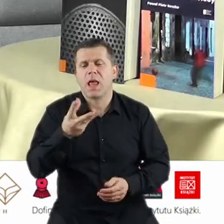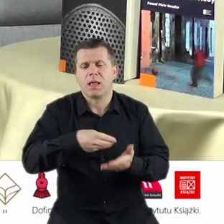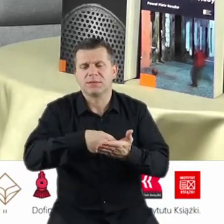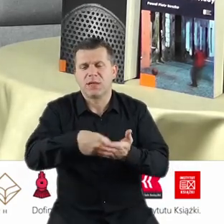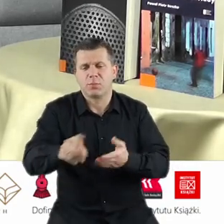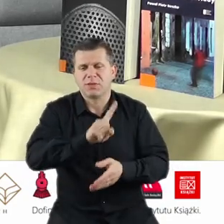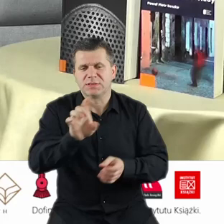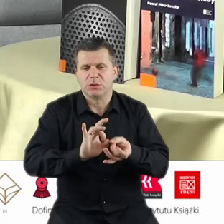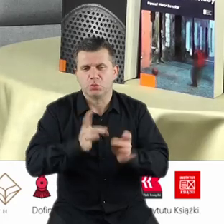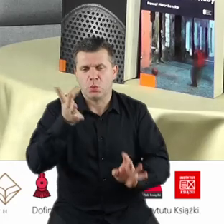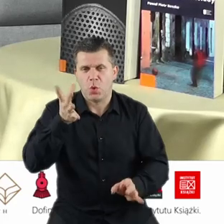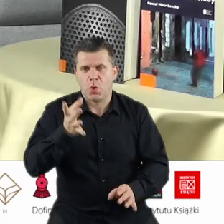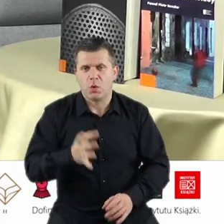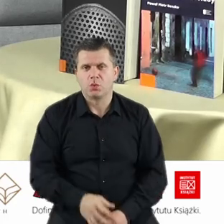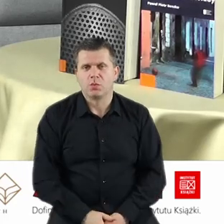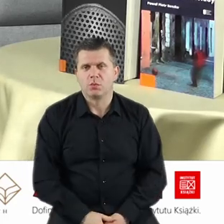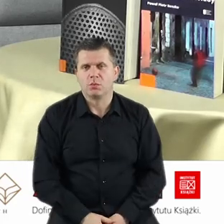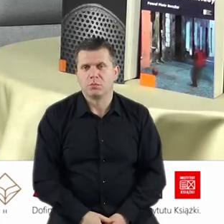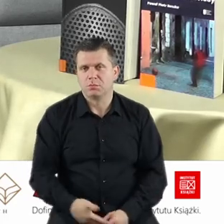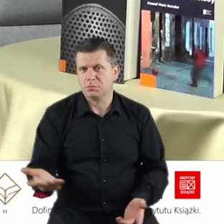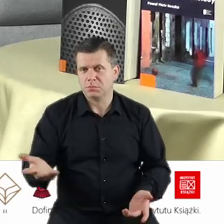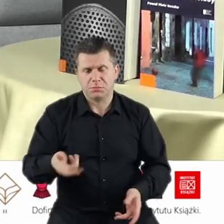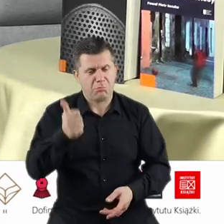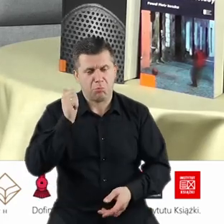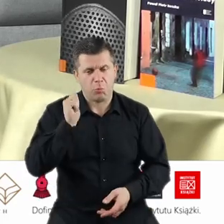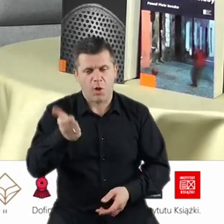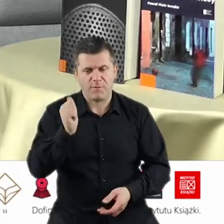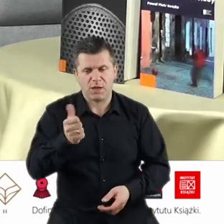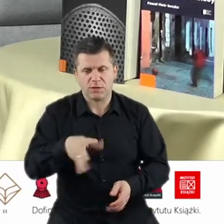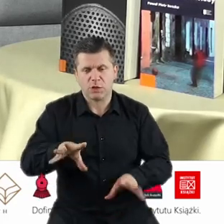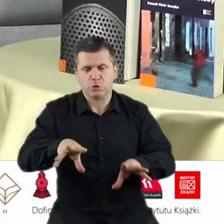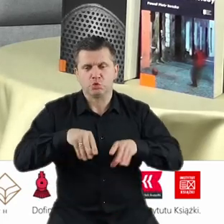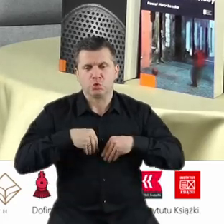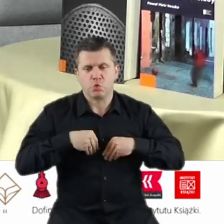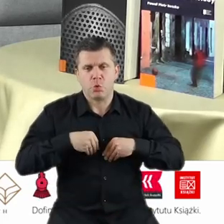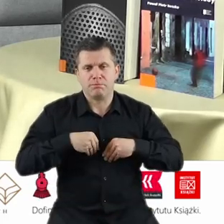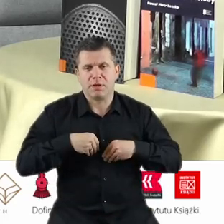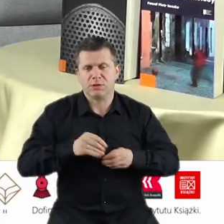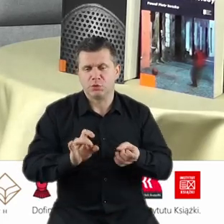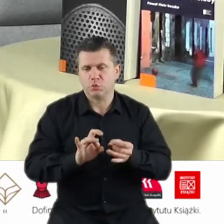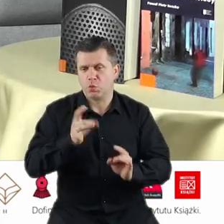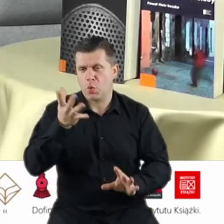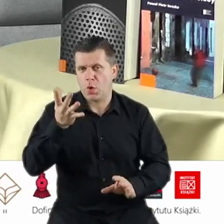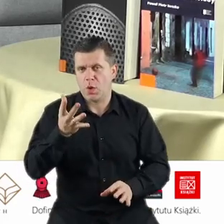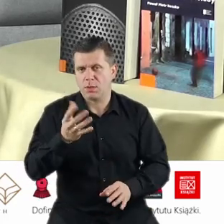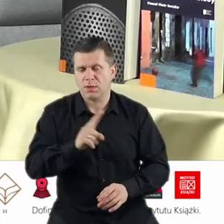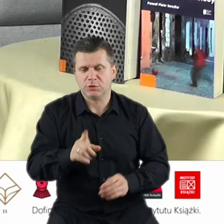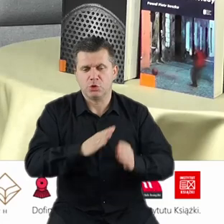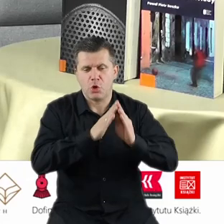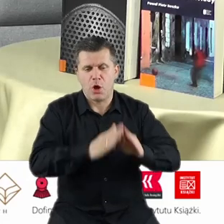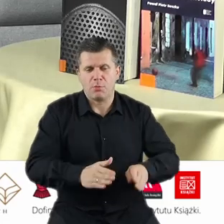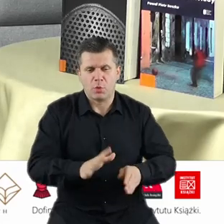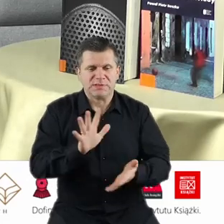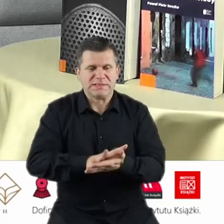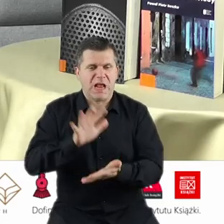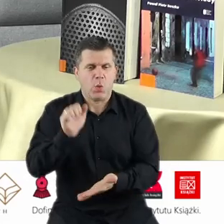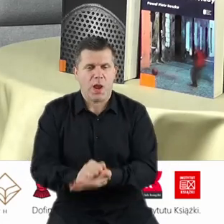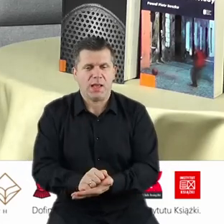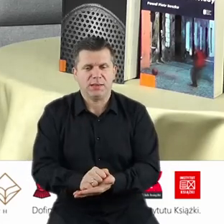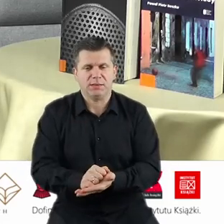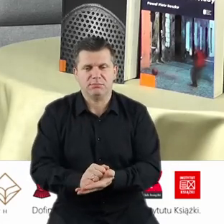ile płaci za złoto, no, bo to był to w pełni profesjonalny skup złota z ludzkich zębów, złota z obozu